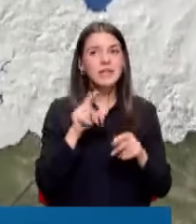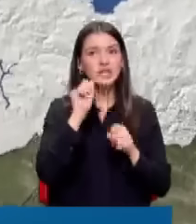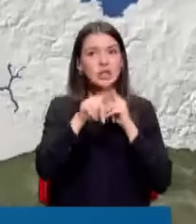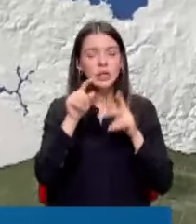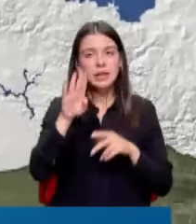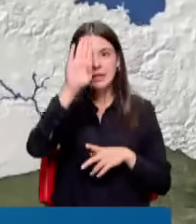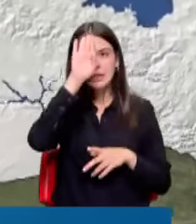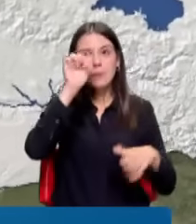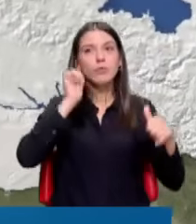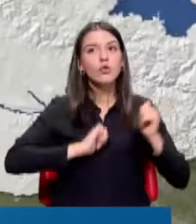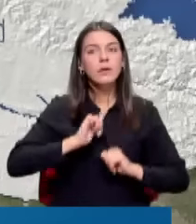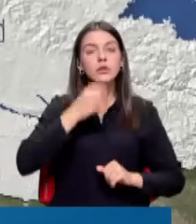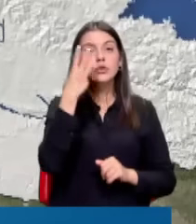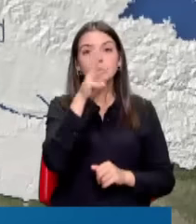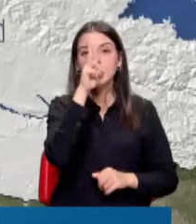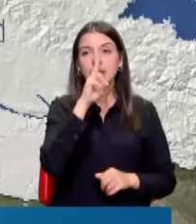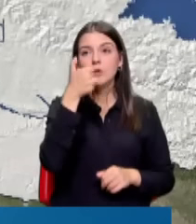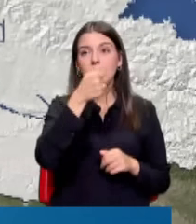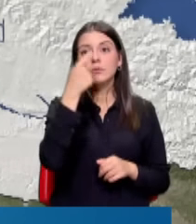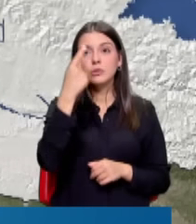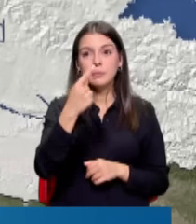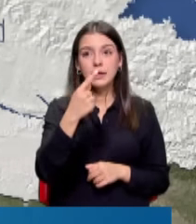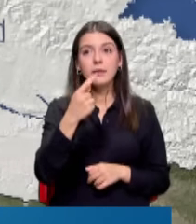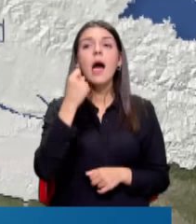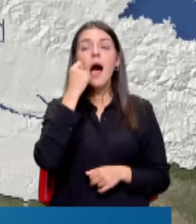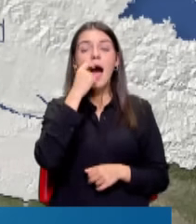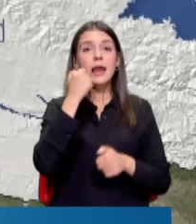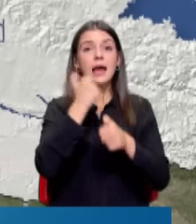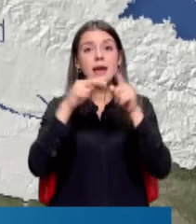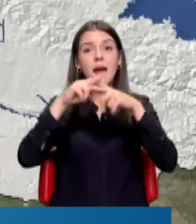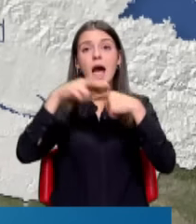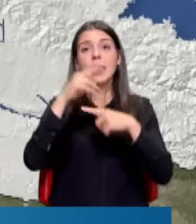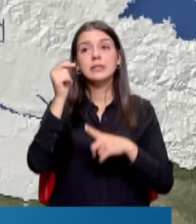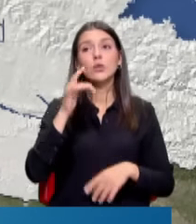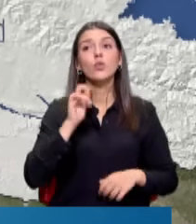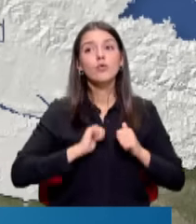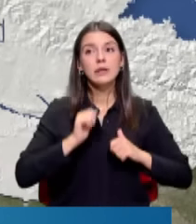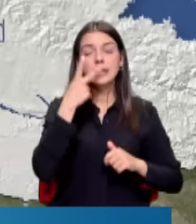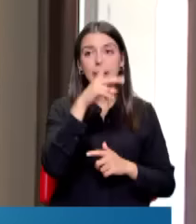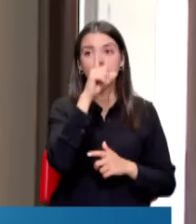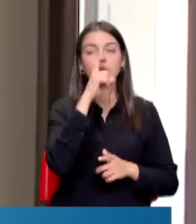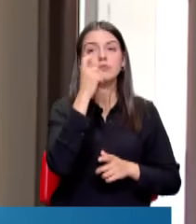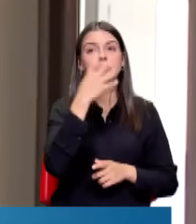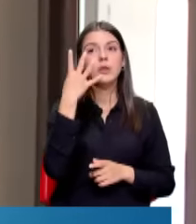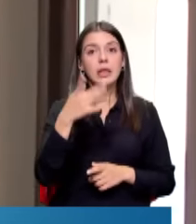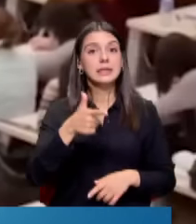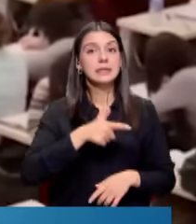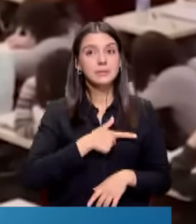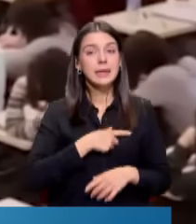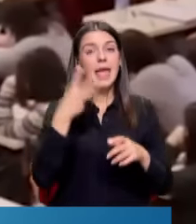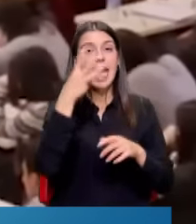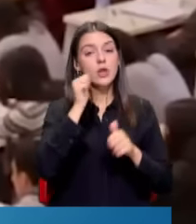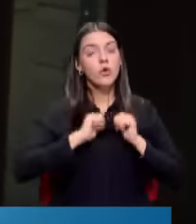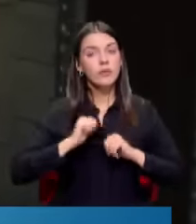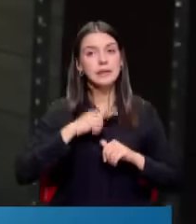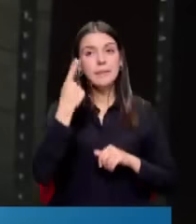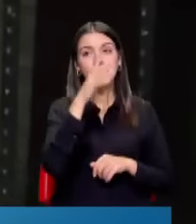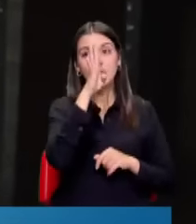İstanbul Üniversitesi'nden 3261, Ankara Gazi Üniversitesi'nden 2194, İzmir'de Ege